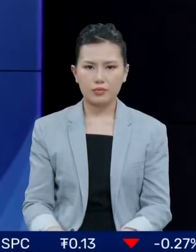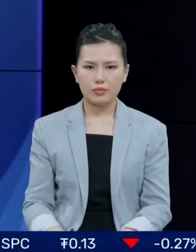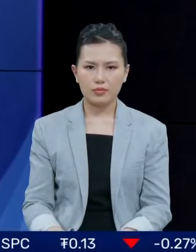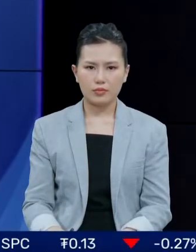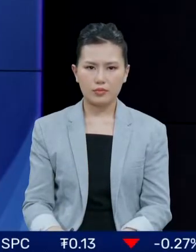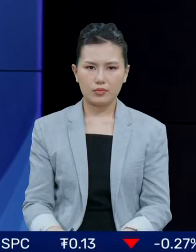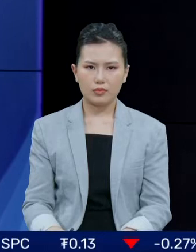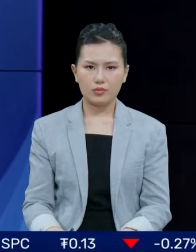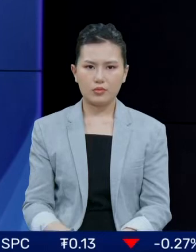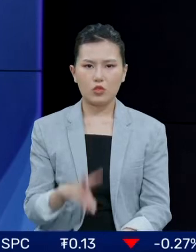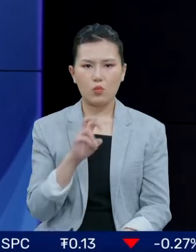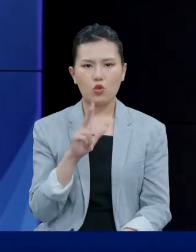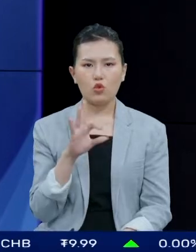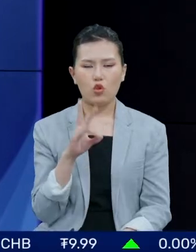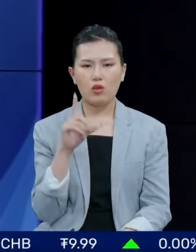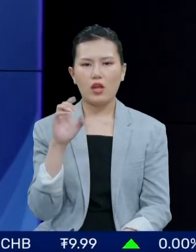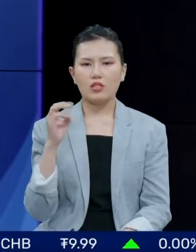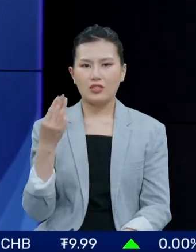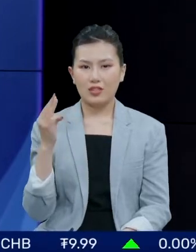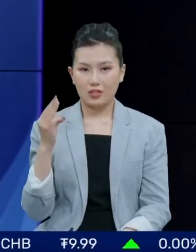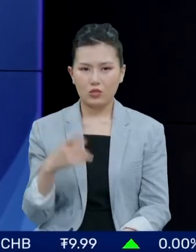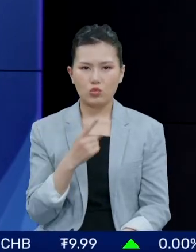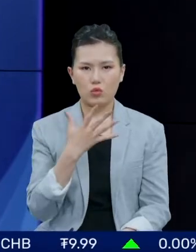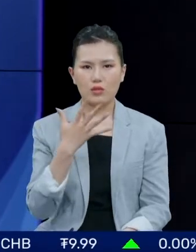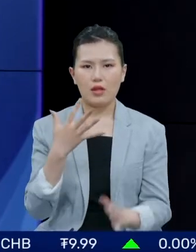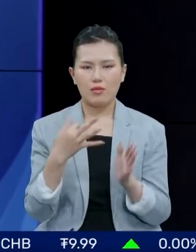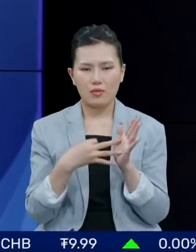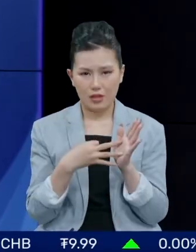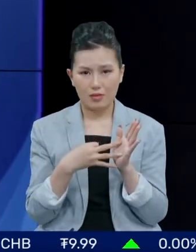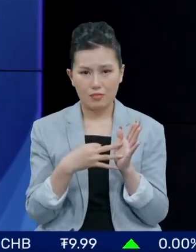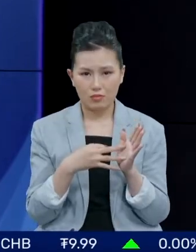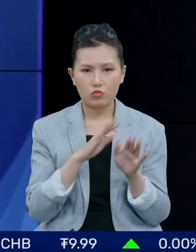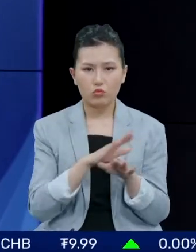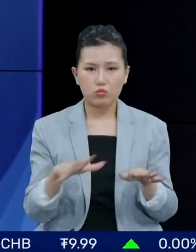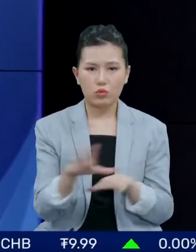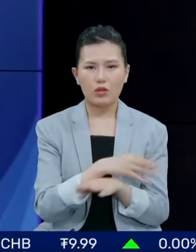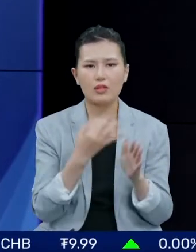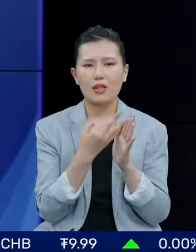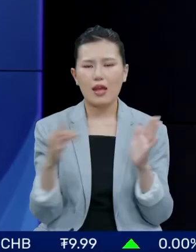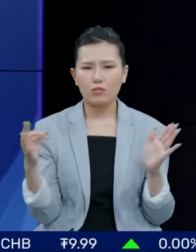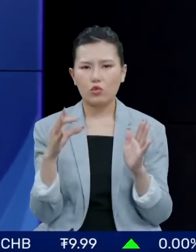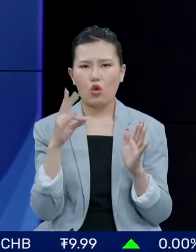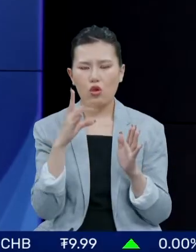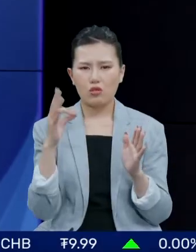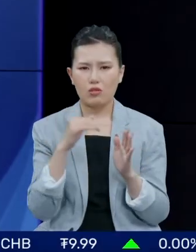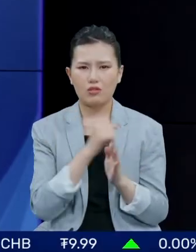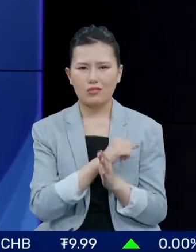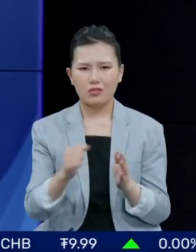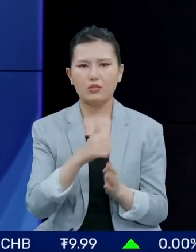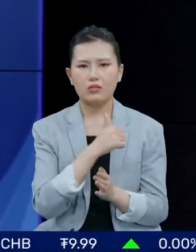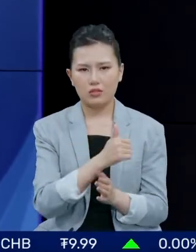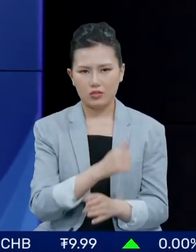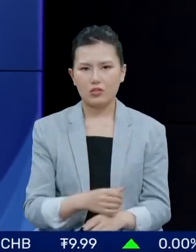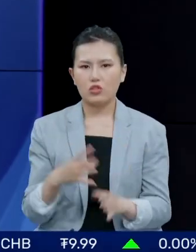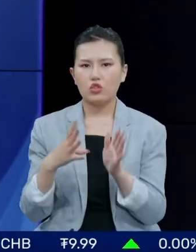Энэ жилийн эсэлтийн ерөнхий шалгалтаар улсын хэмжээнд 158 хүүхэд 800 оноо авсан байна. Нийт 34 мянган шалгуулагч бүртгүүлснээс